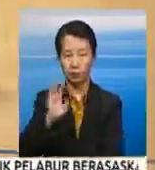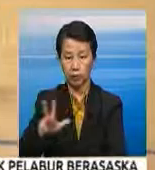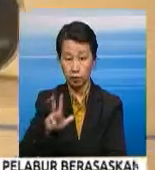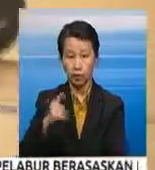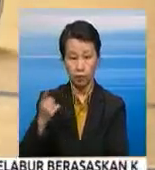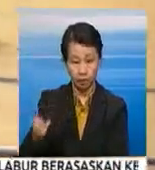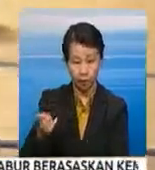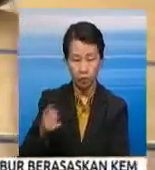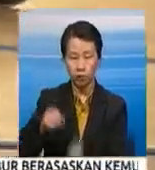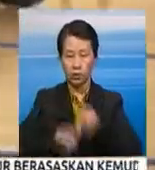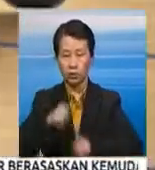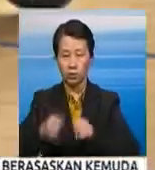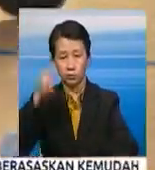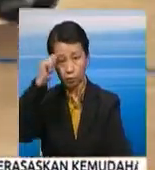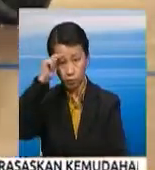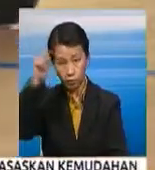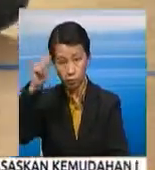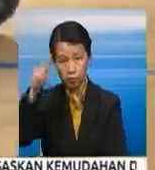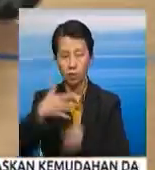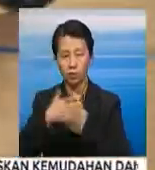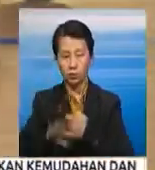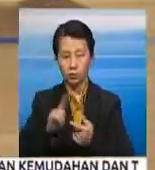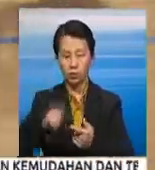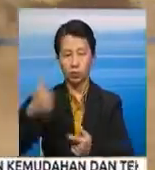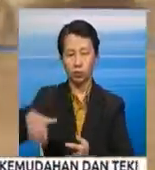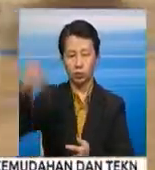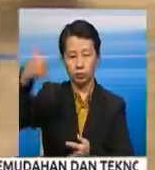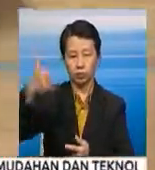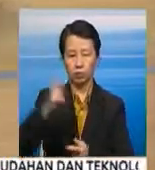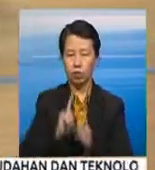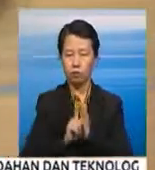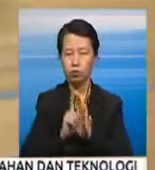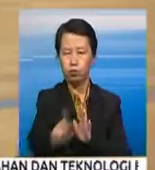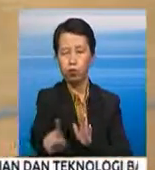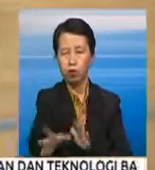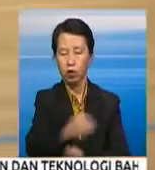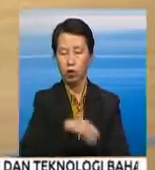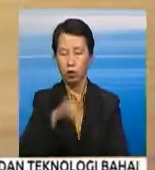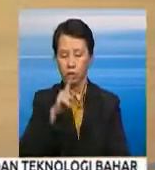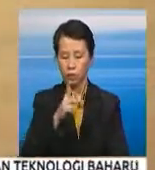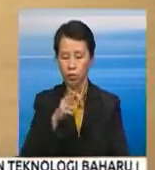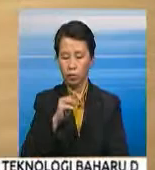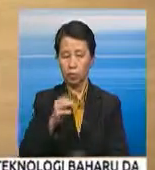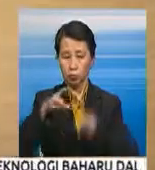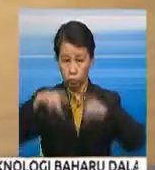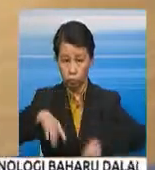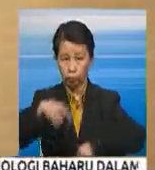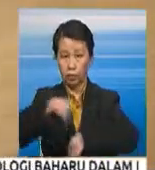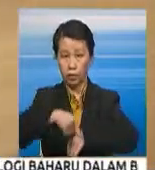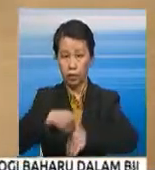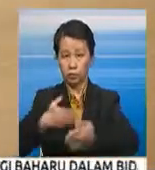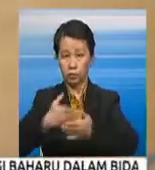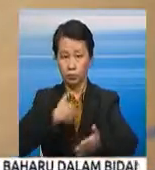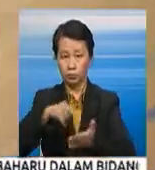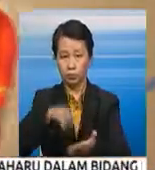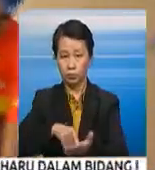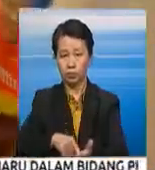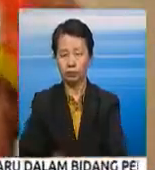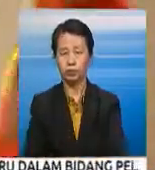pelumba kelahiran Terengganu itu selepas memenangi acara pecut dan 1 km ujian masa sebelum ini.